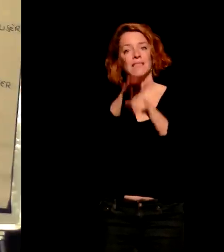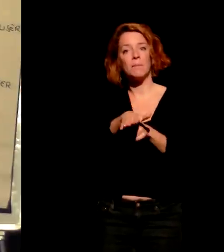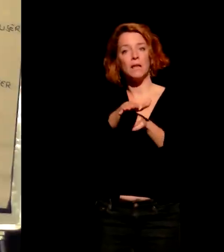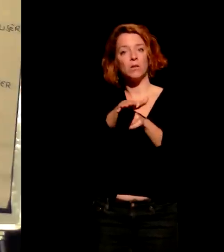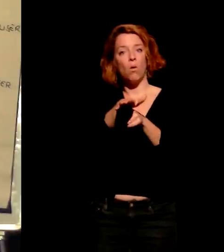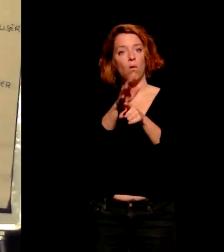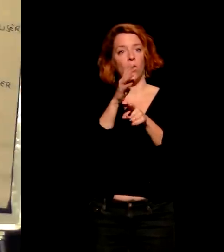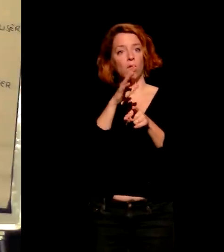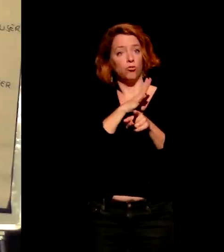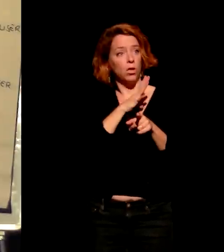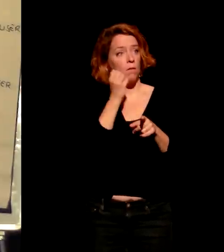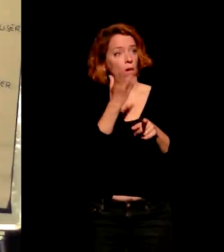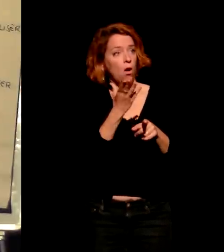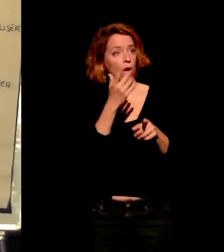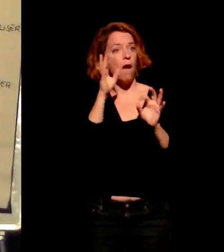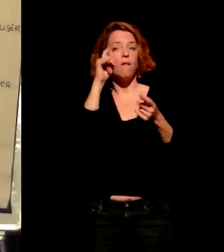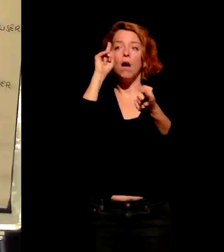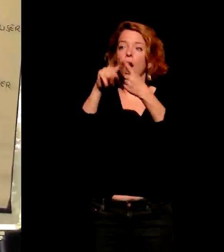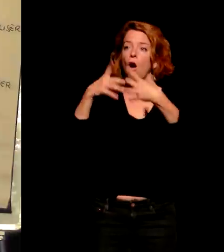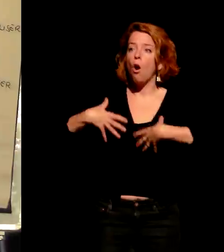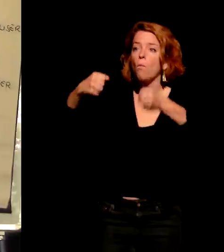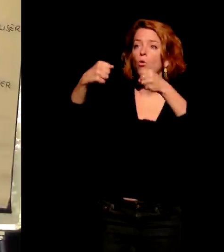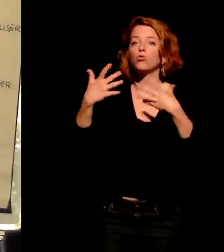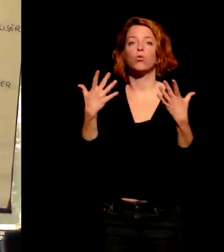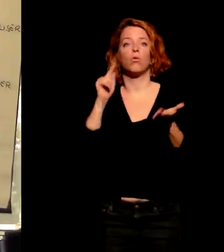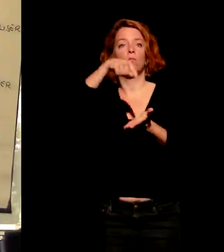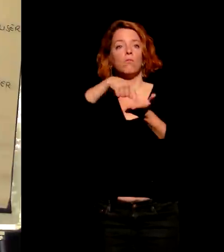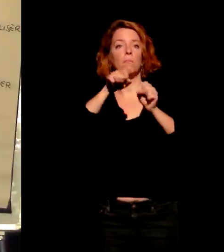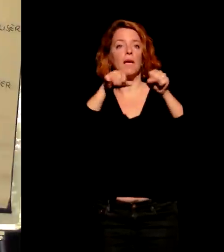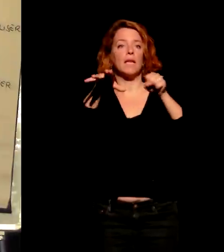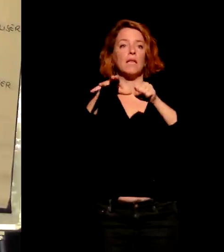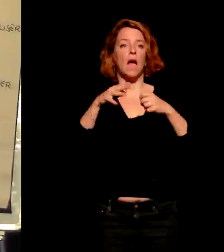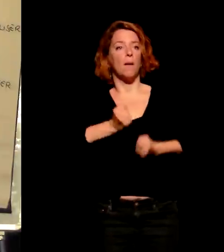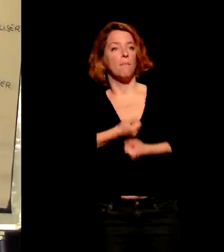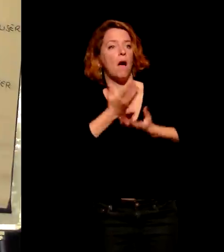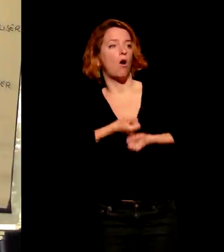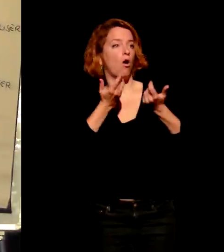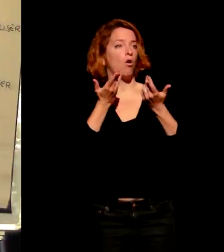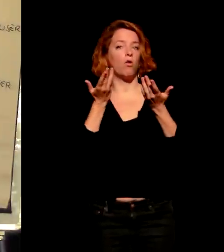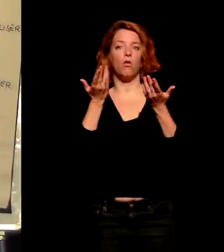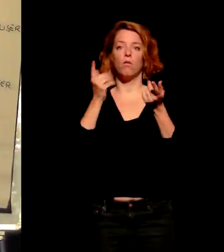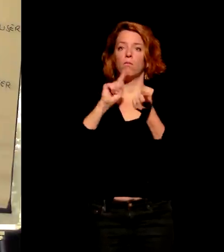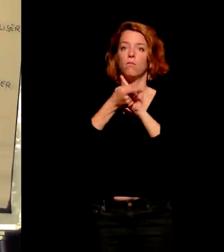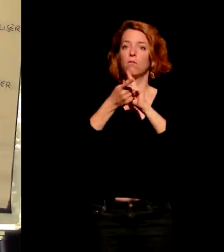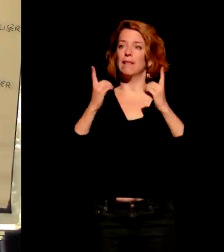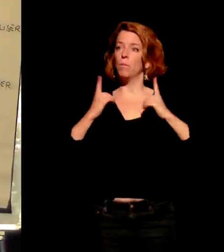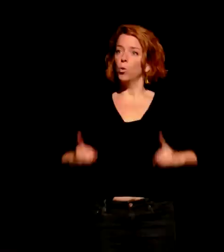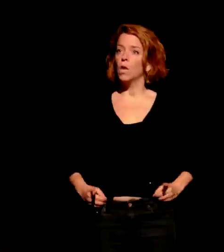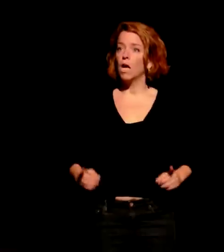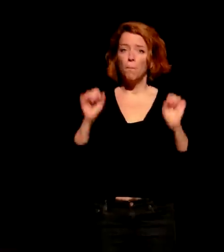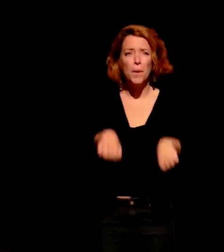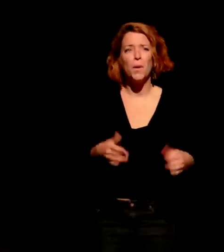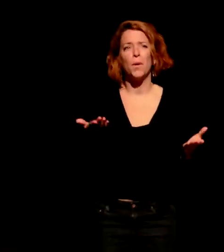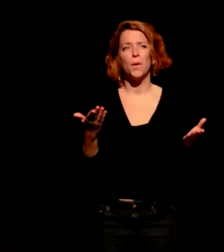blancs subiraient à l'embauche, dans les médias, dans la possibilité d'avoir la parole, dans la possibilité de devenir député, etc.